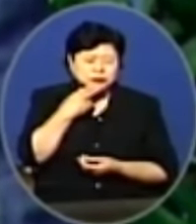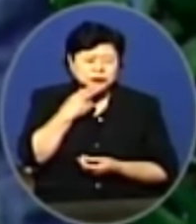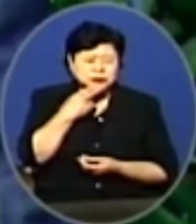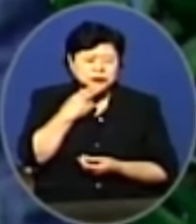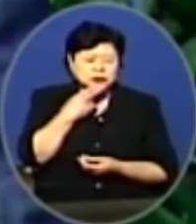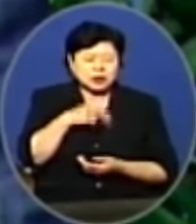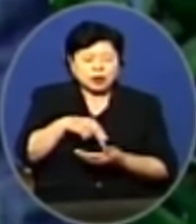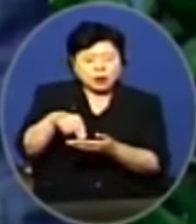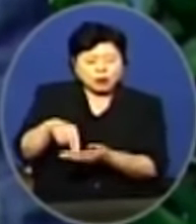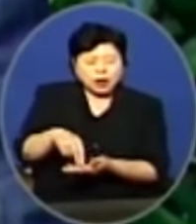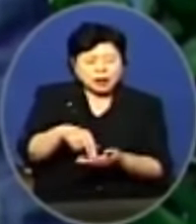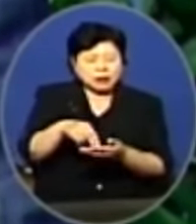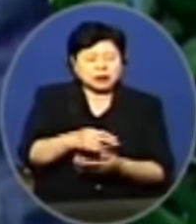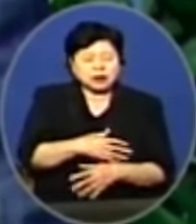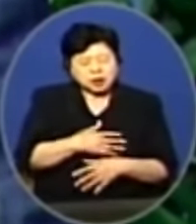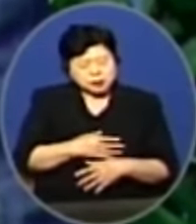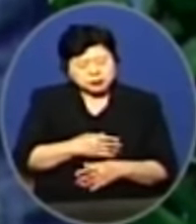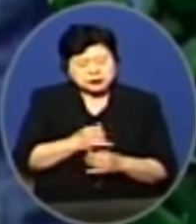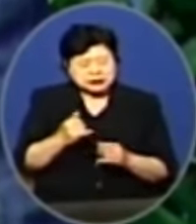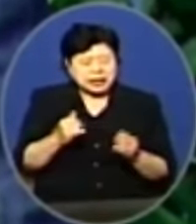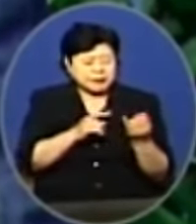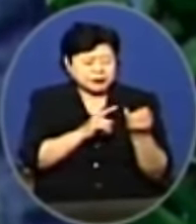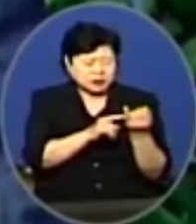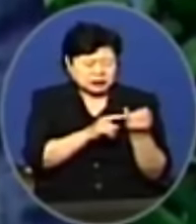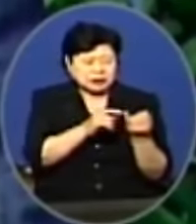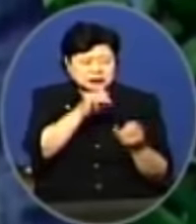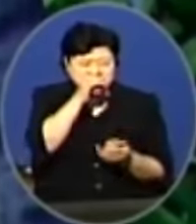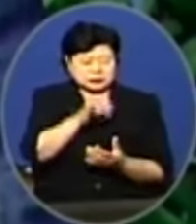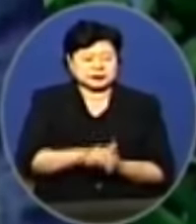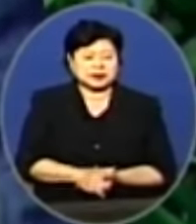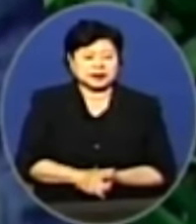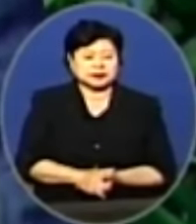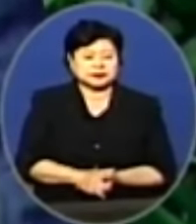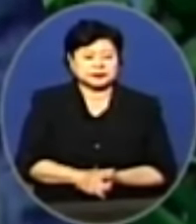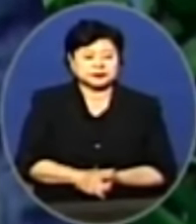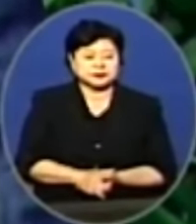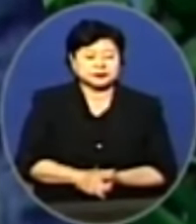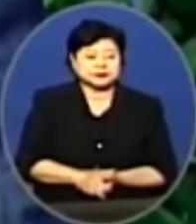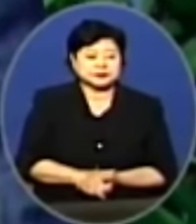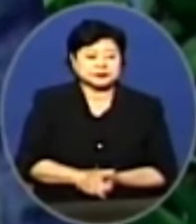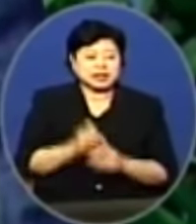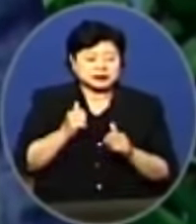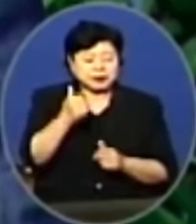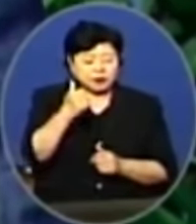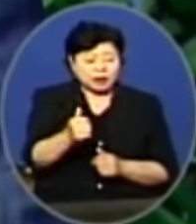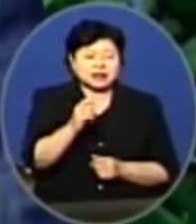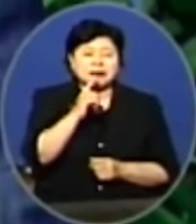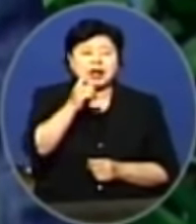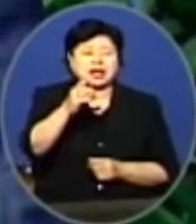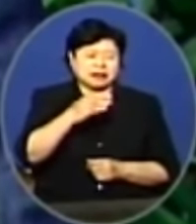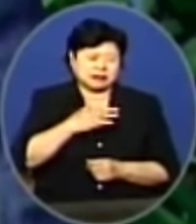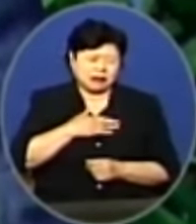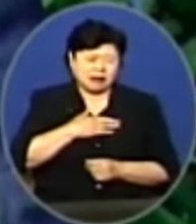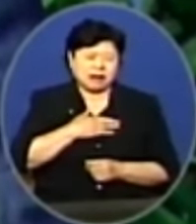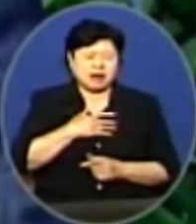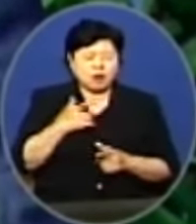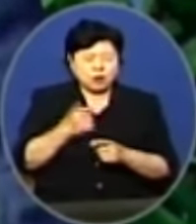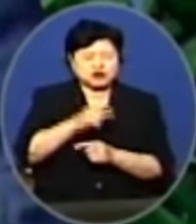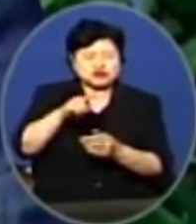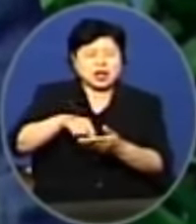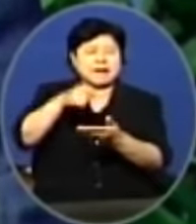힘없고 외로운 사람을 말하는 것입니다. 그가 재판관에게 나와서 내